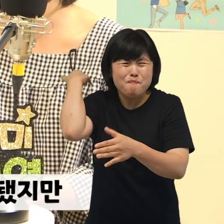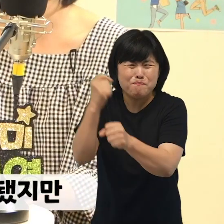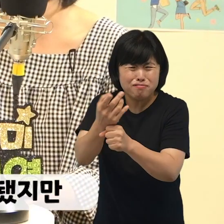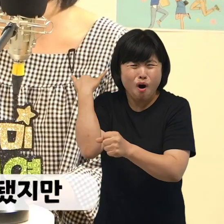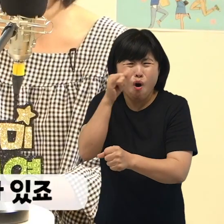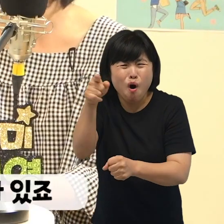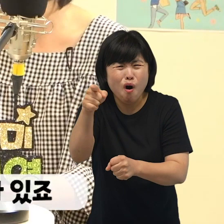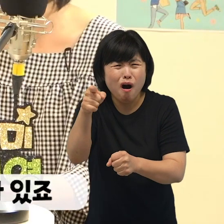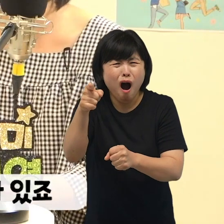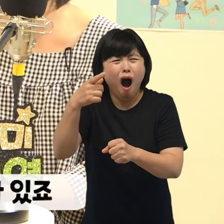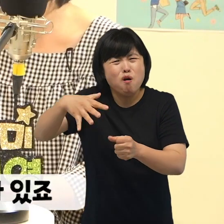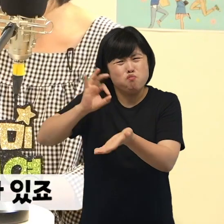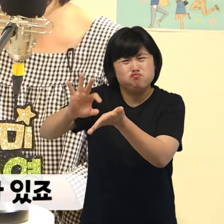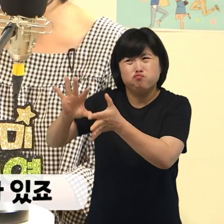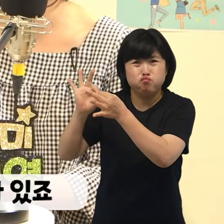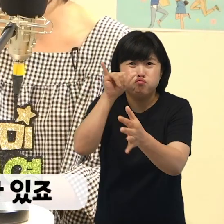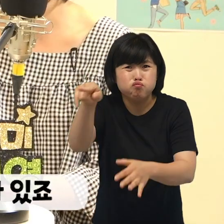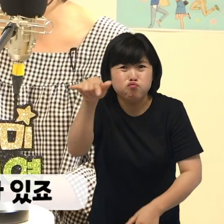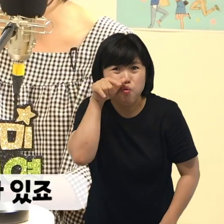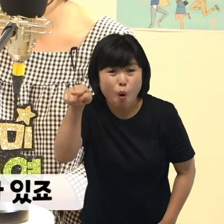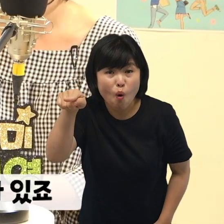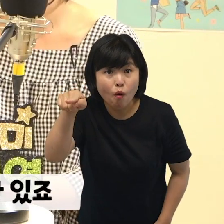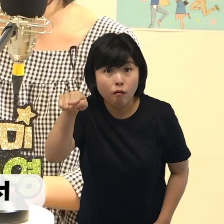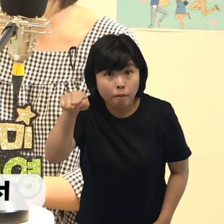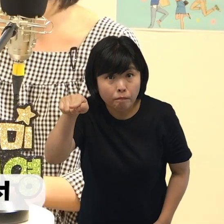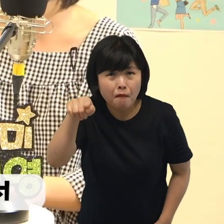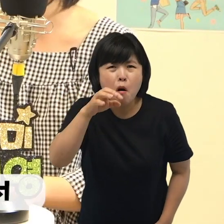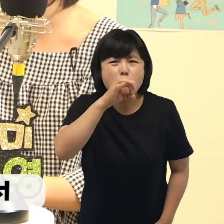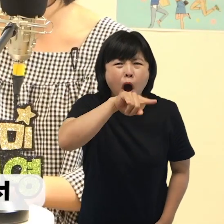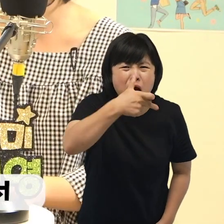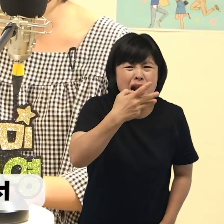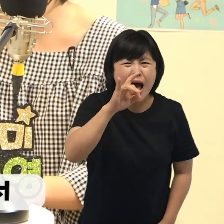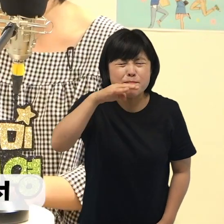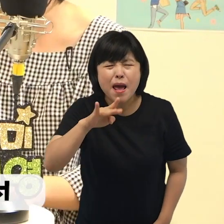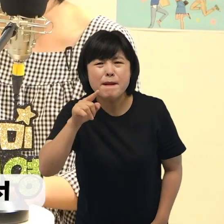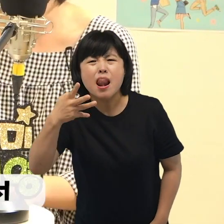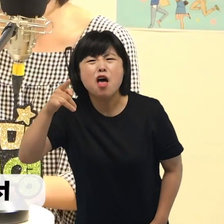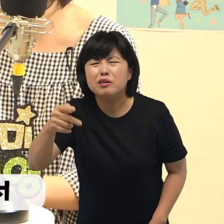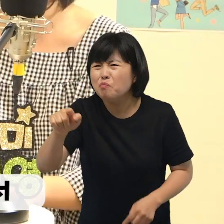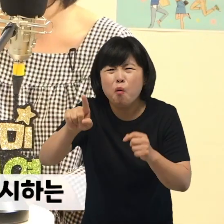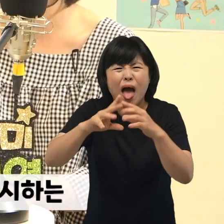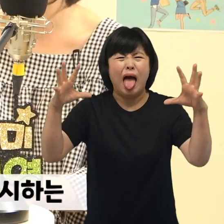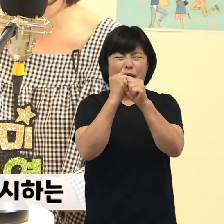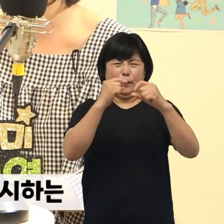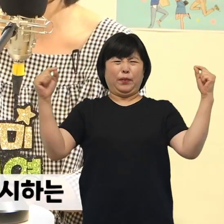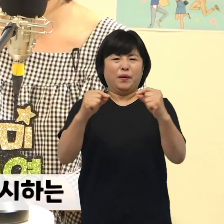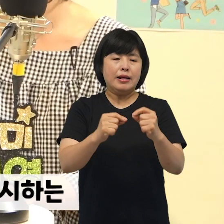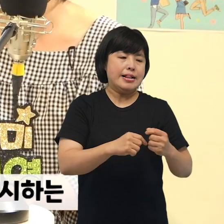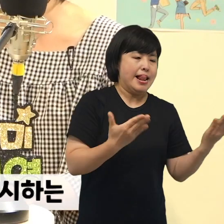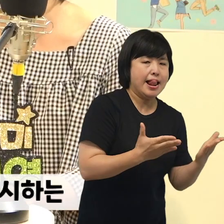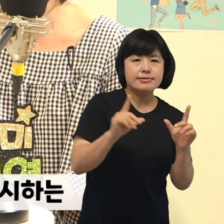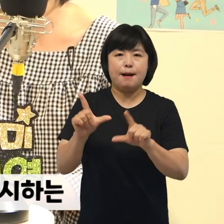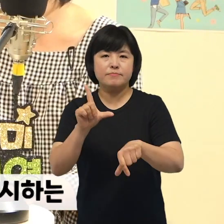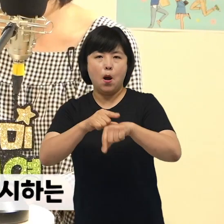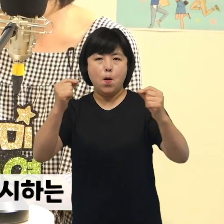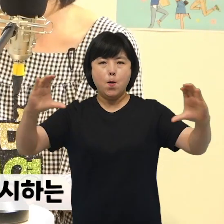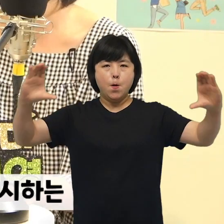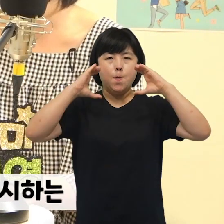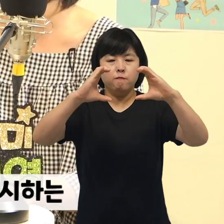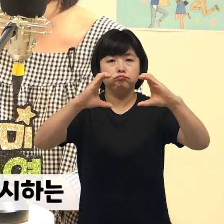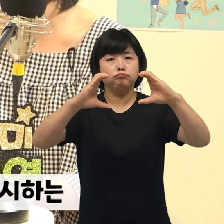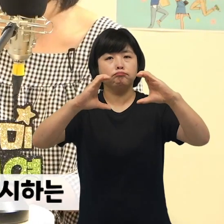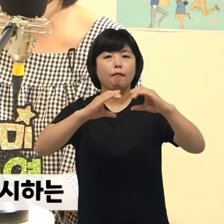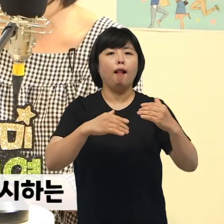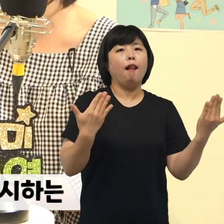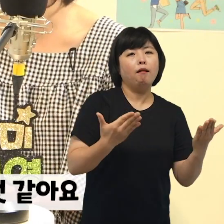지는 꽤 됐지만 아직도 많이 쓰이고 있는 그런 단어가 있죠. 워크, 라이프, 밸런스 이렇게 해서 일과 삶 그리고 여가의 균형을